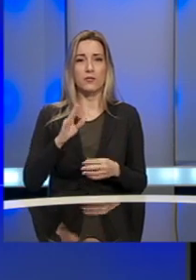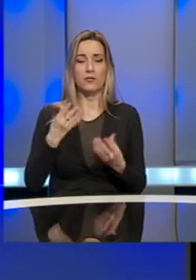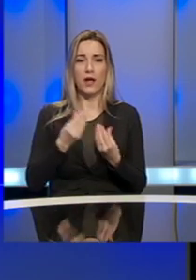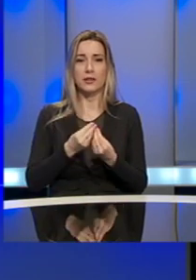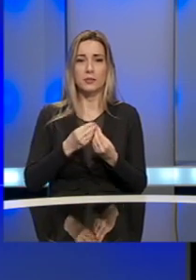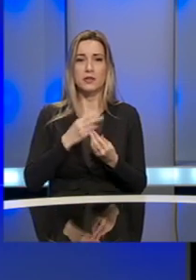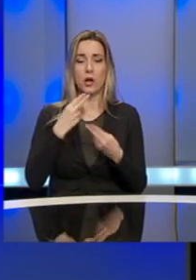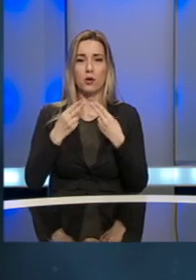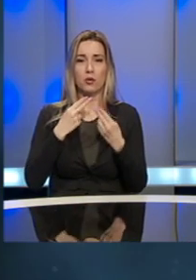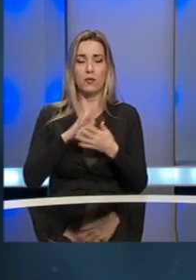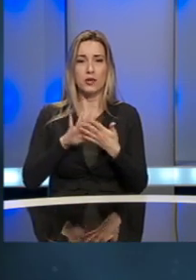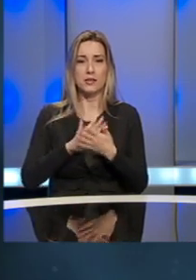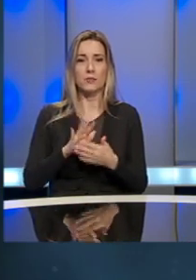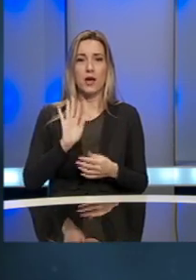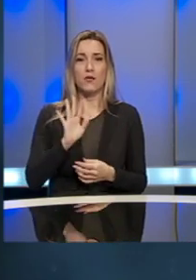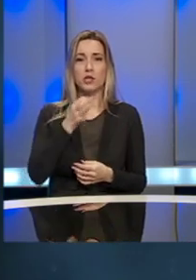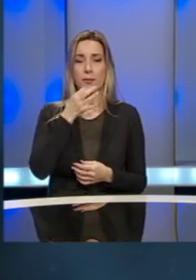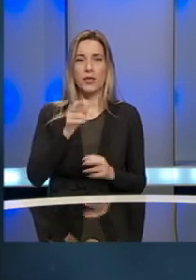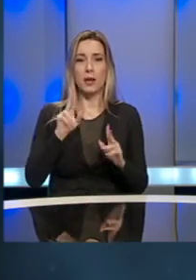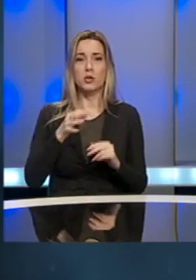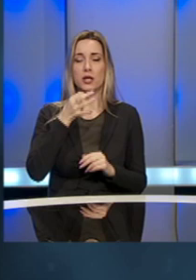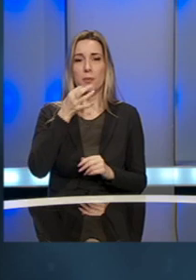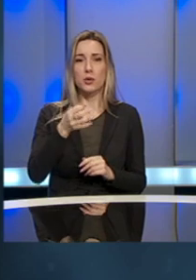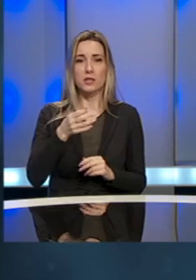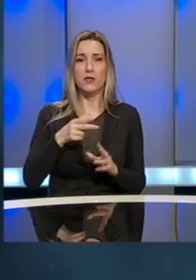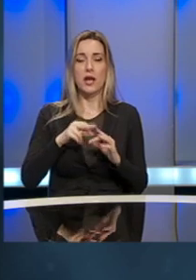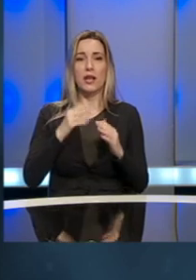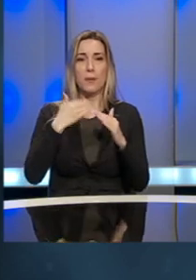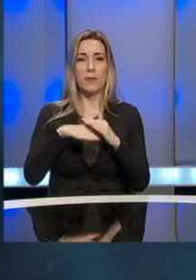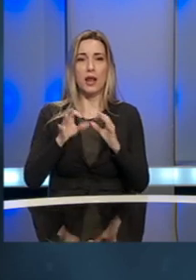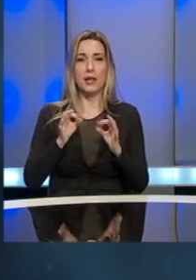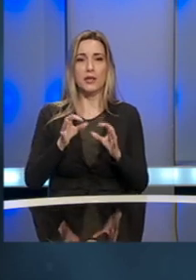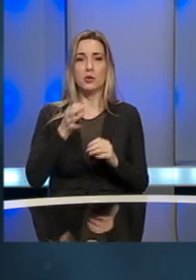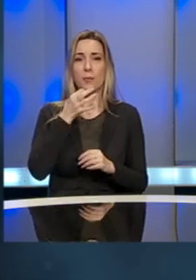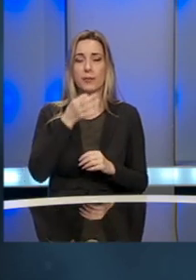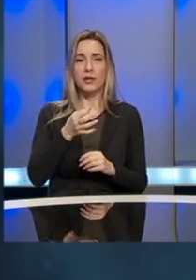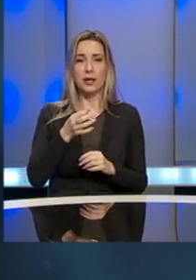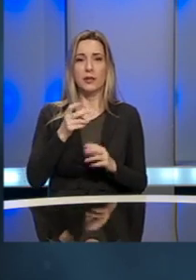sagovornicima. Vaša pitanja možete postavljati na mail adresu